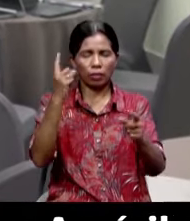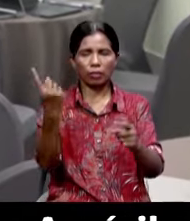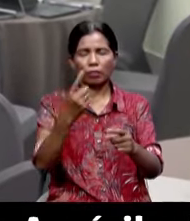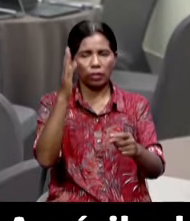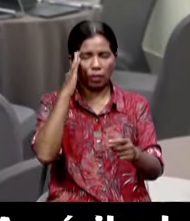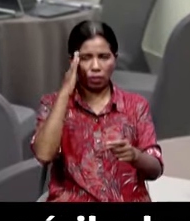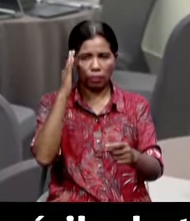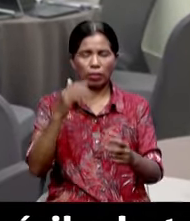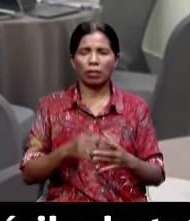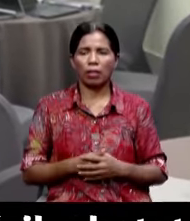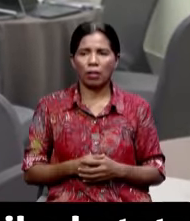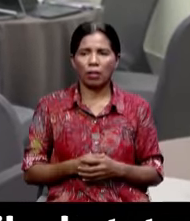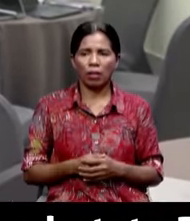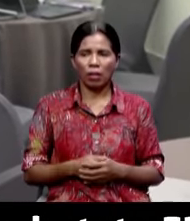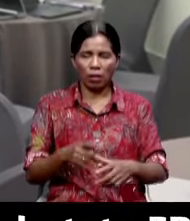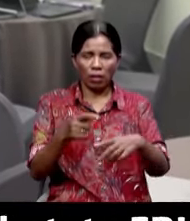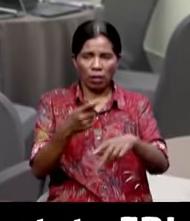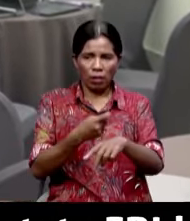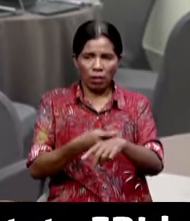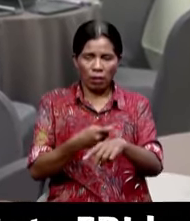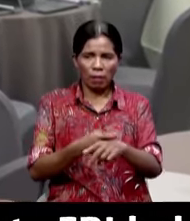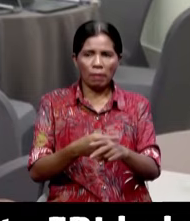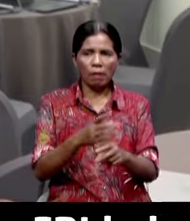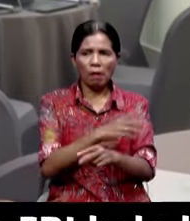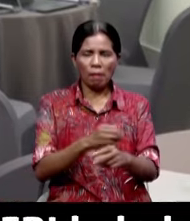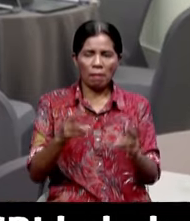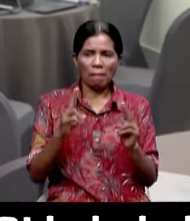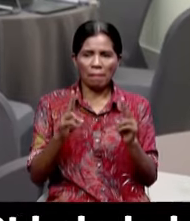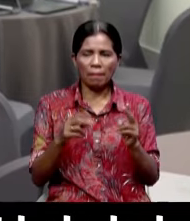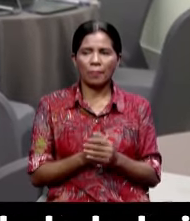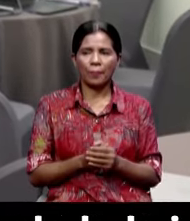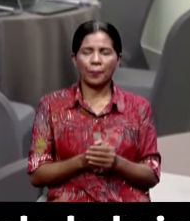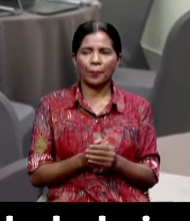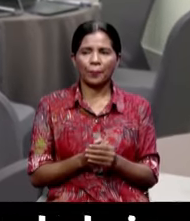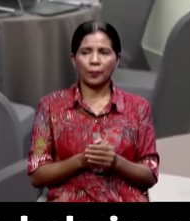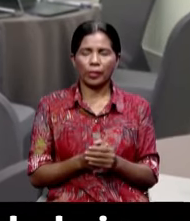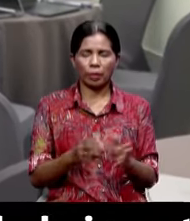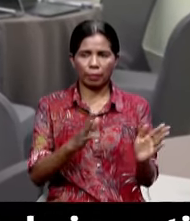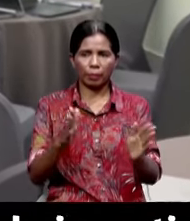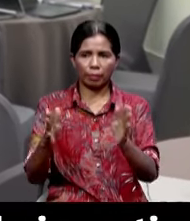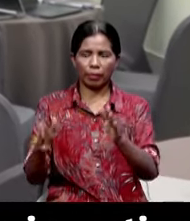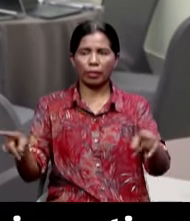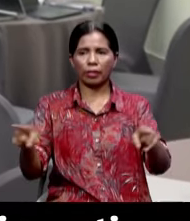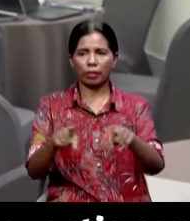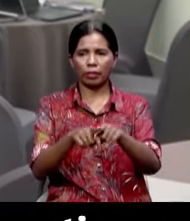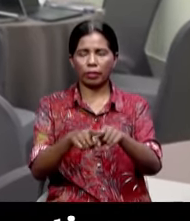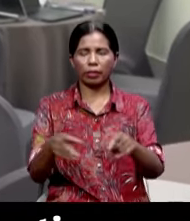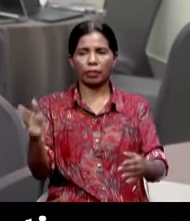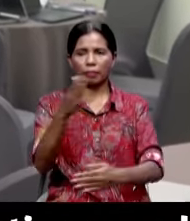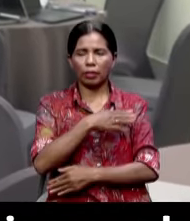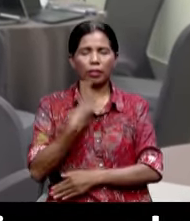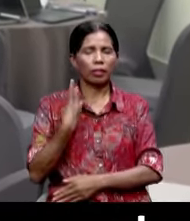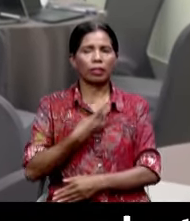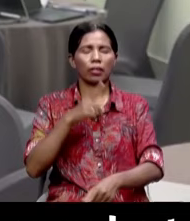a tempo bai loron ne malirin ne kolke te tense prepara sa bo achera sa para ori be itla